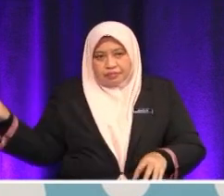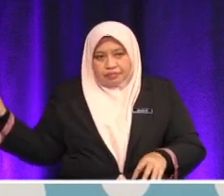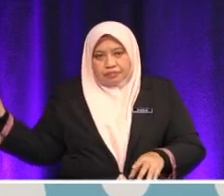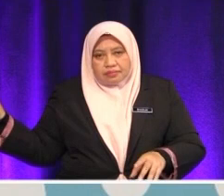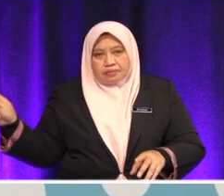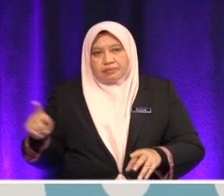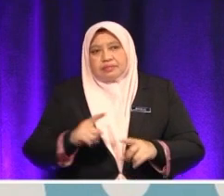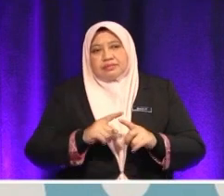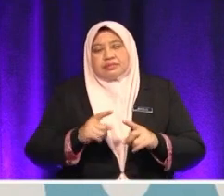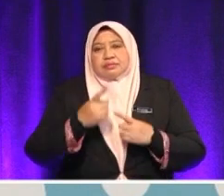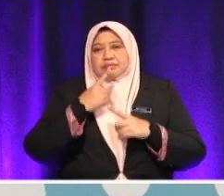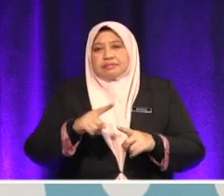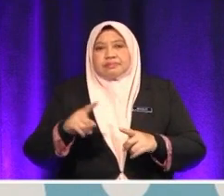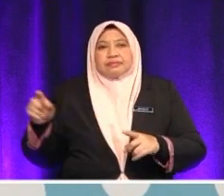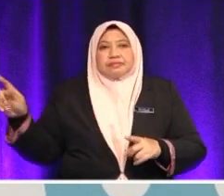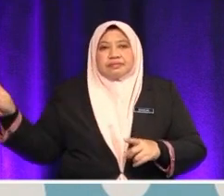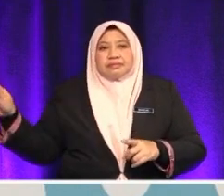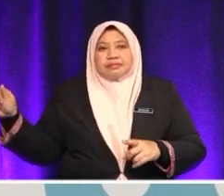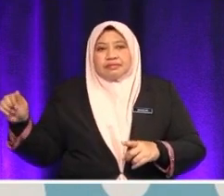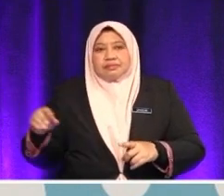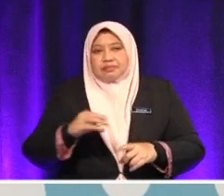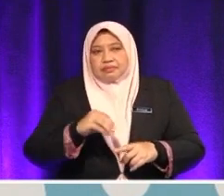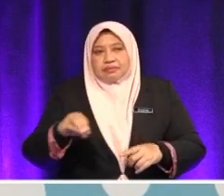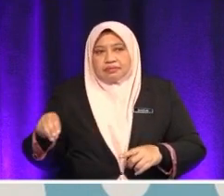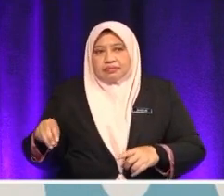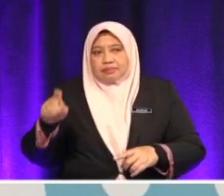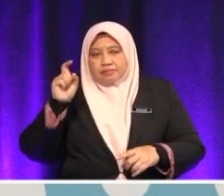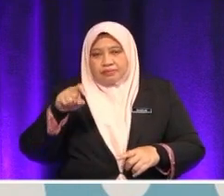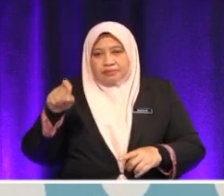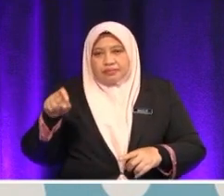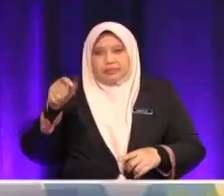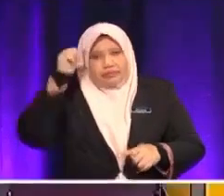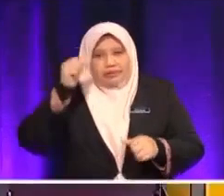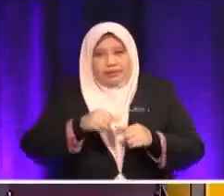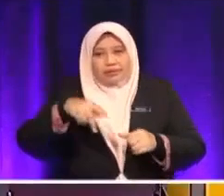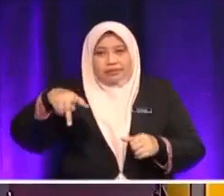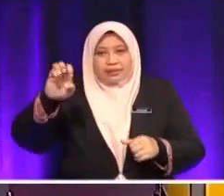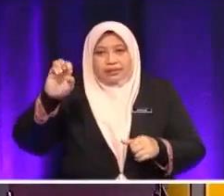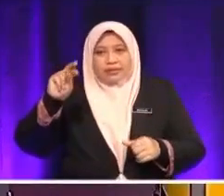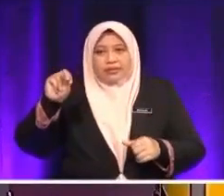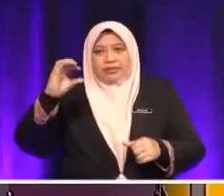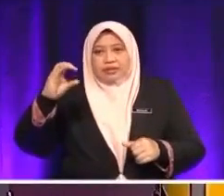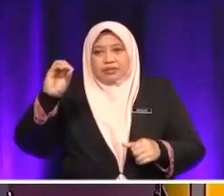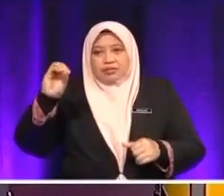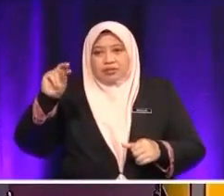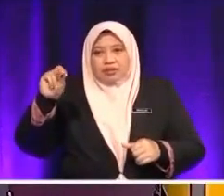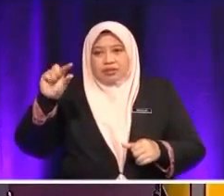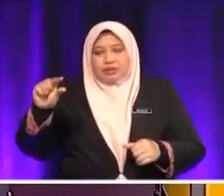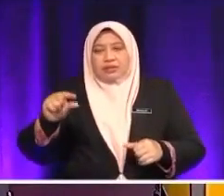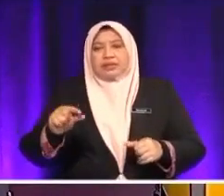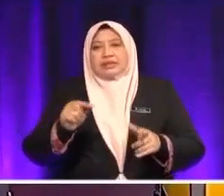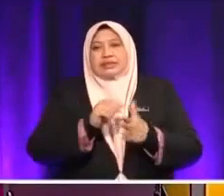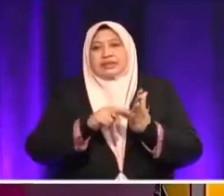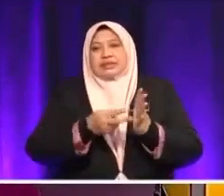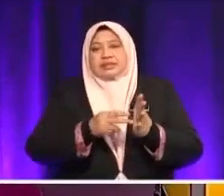murid jangan lupa perkataan bencong bencong tuh maksudnya dia bergerak ke kanan atau kiri Oke